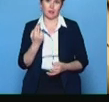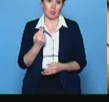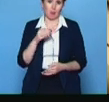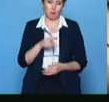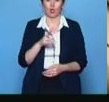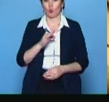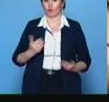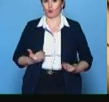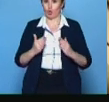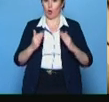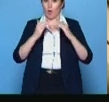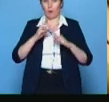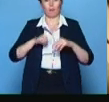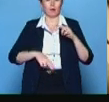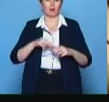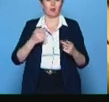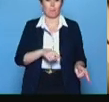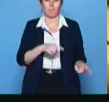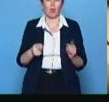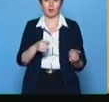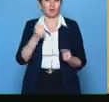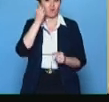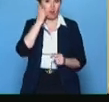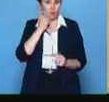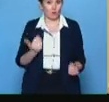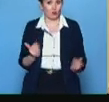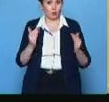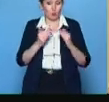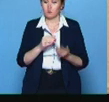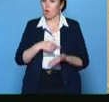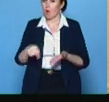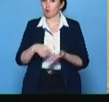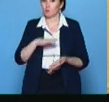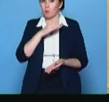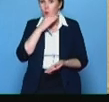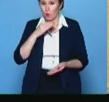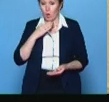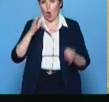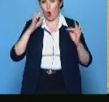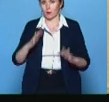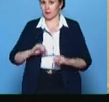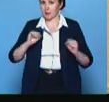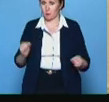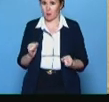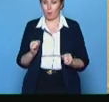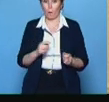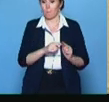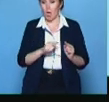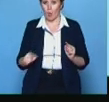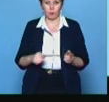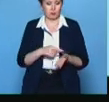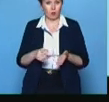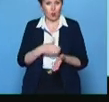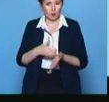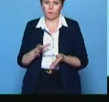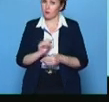для переселенцев из ветхого жилья. Нареканий к ним было много. Чтобы к осенне-зимнему периоду все недочеты устранить, в каждый дом приезжала специальная